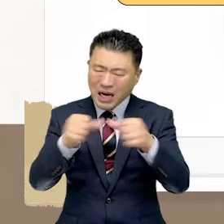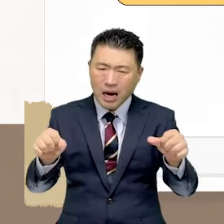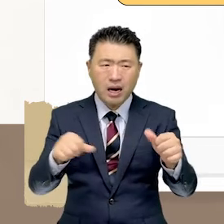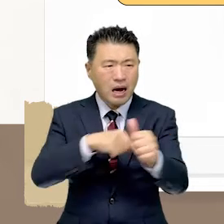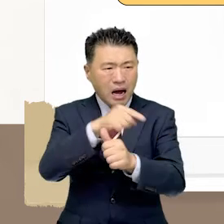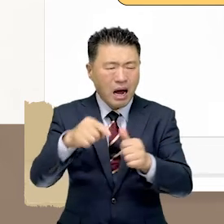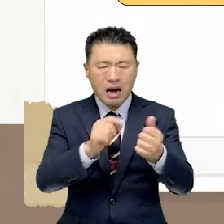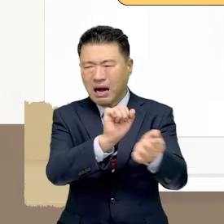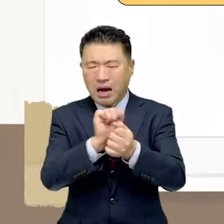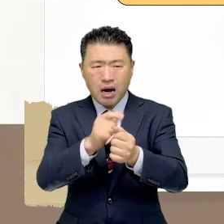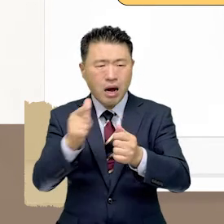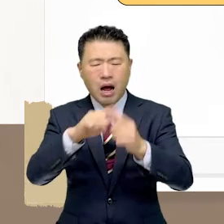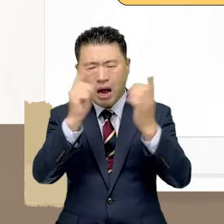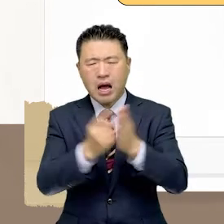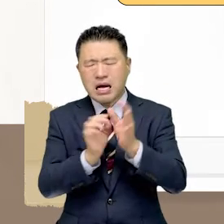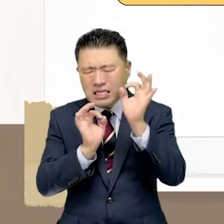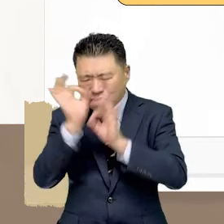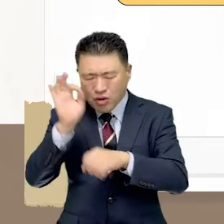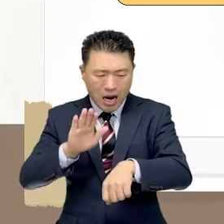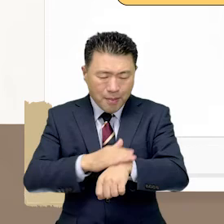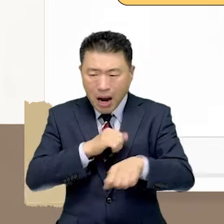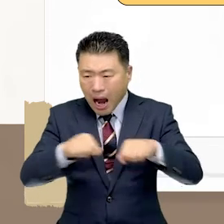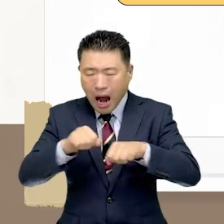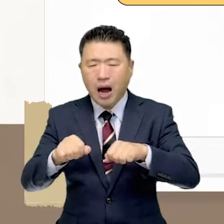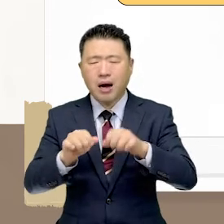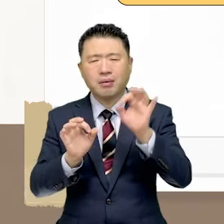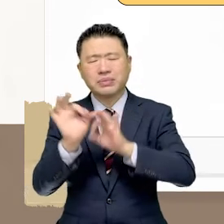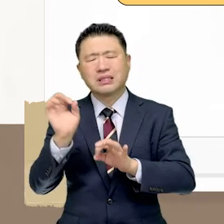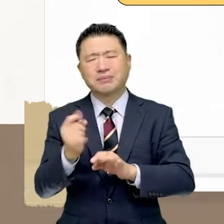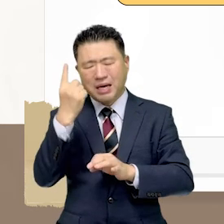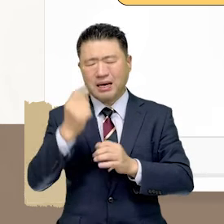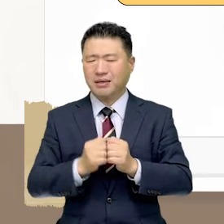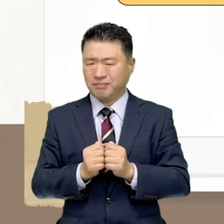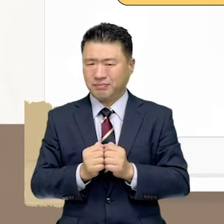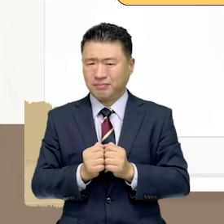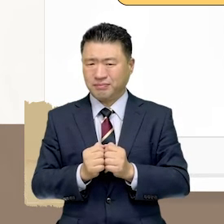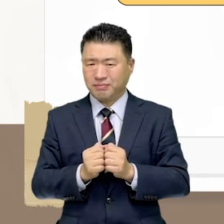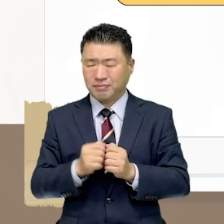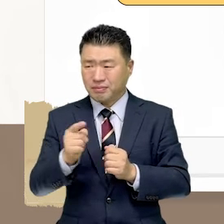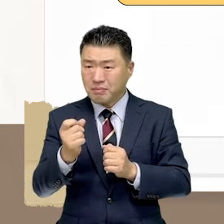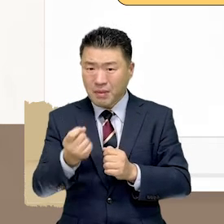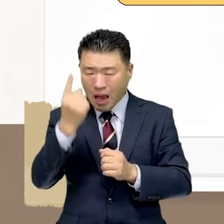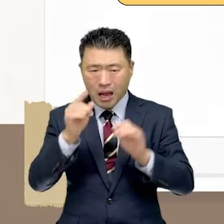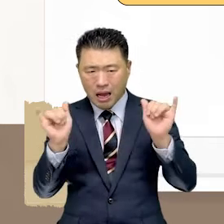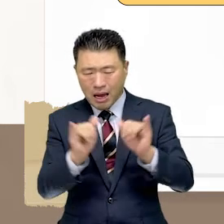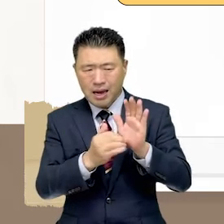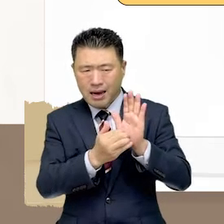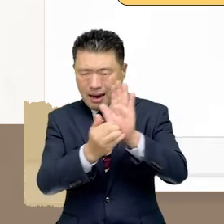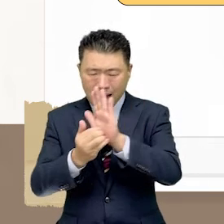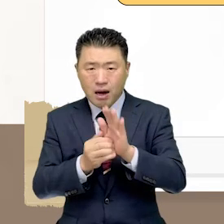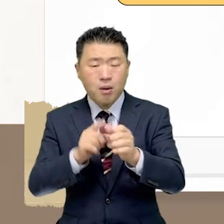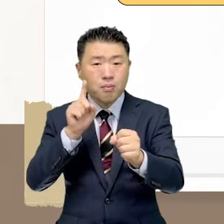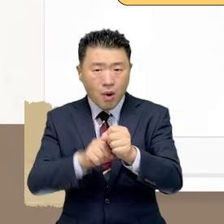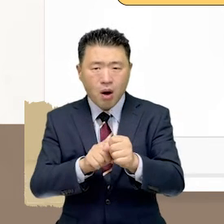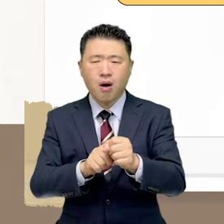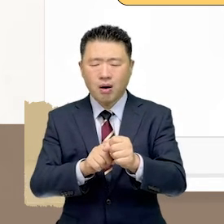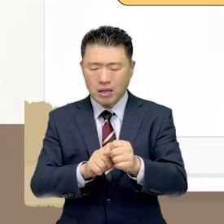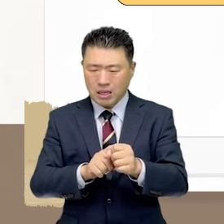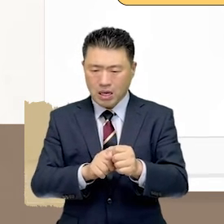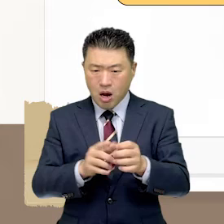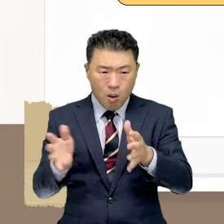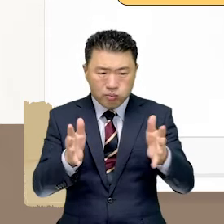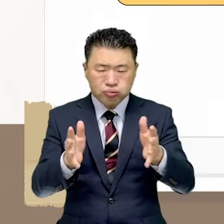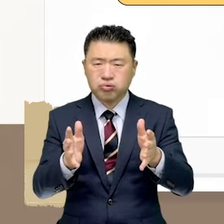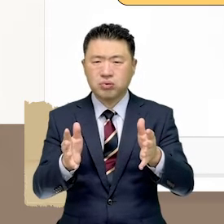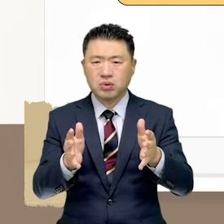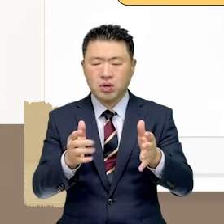불안전한 행동은 실수나 잘못된 동작이 있습니다. 산업재해의 발생을 예방하기 위해서는 불안전한 상태를